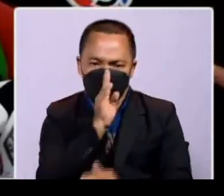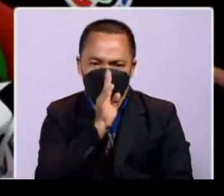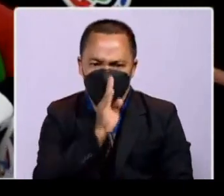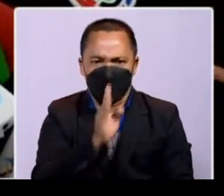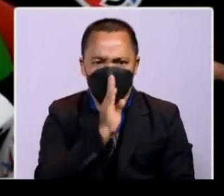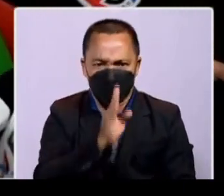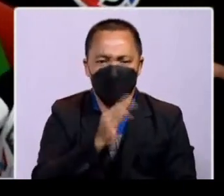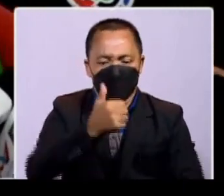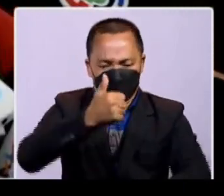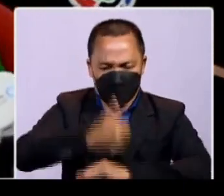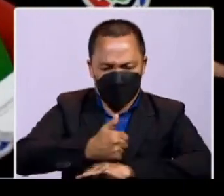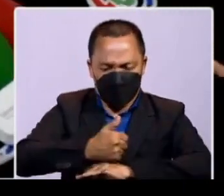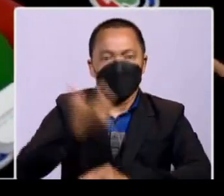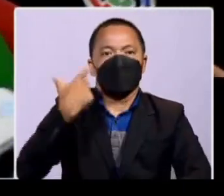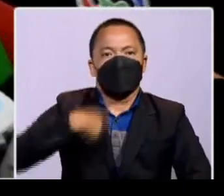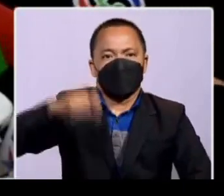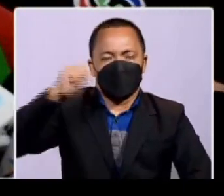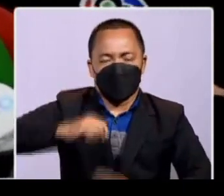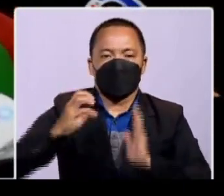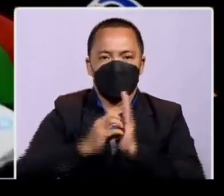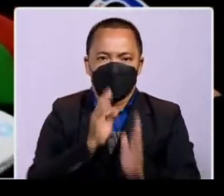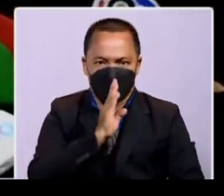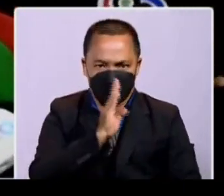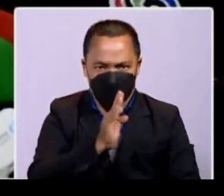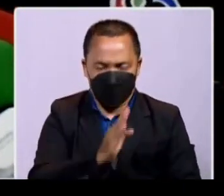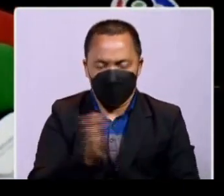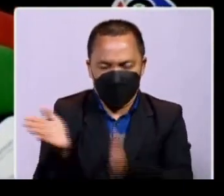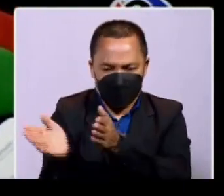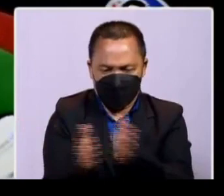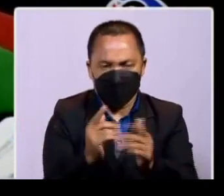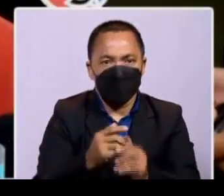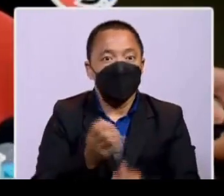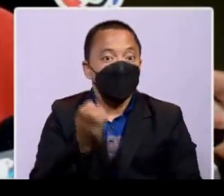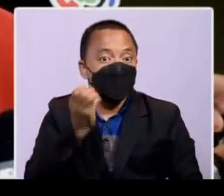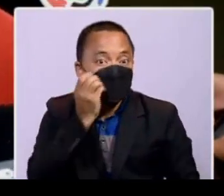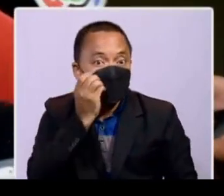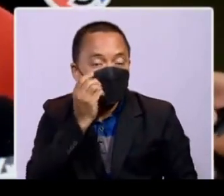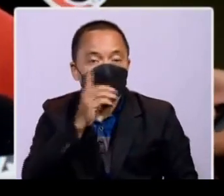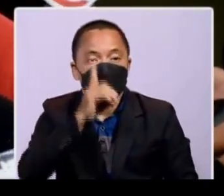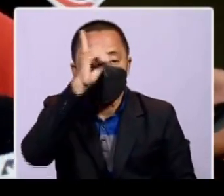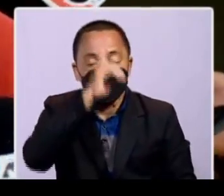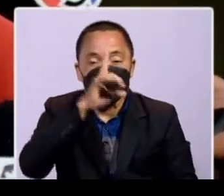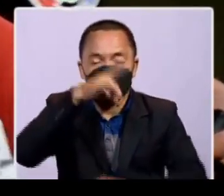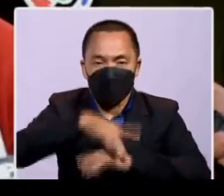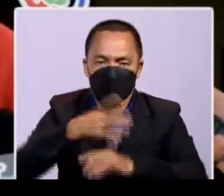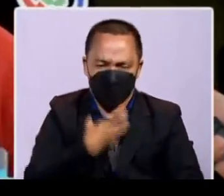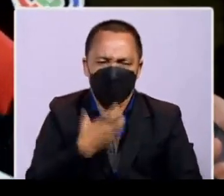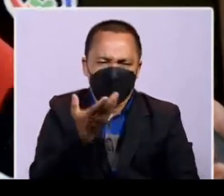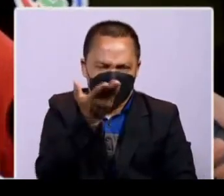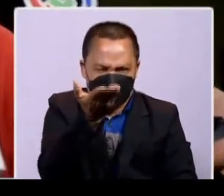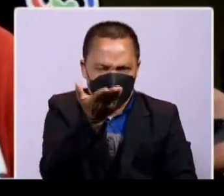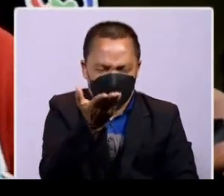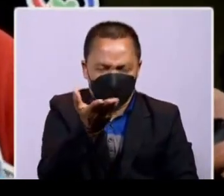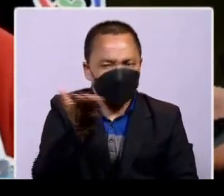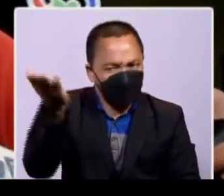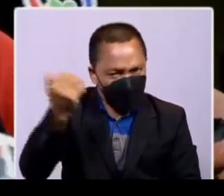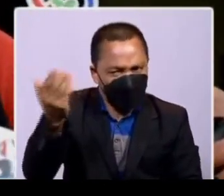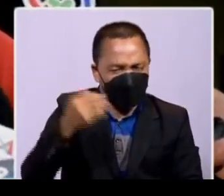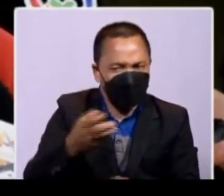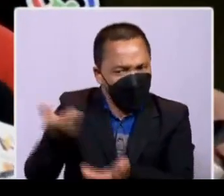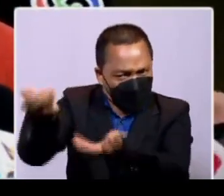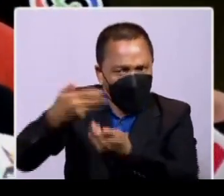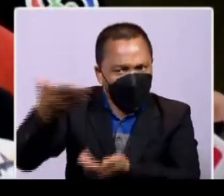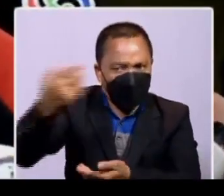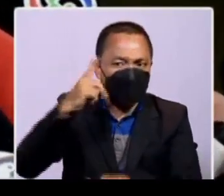ฉินของท่านอธิบดีอัยการภาคหนึ่ง ส่วนเรื่องมือถือของคุณแตงโมอยากขอร้องให้บางแจ็คนะคะบอกว่าส่